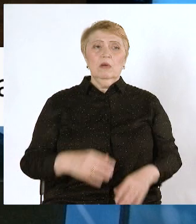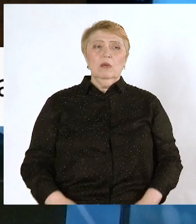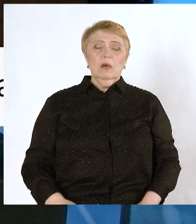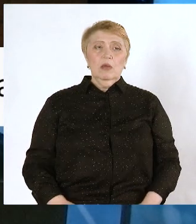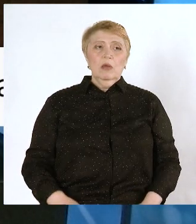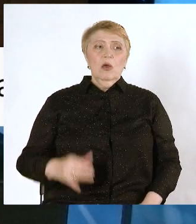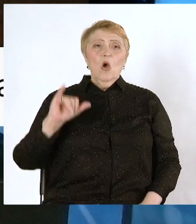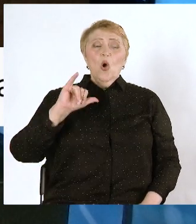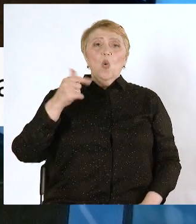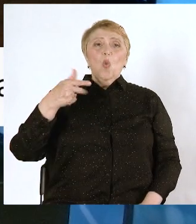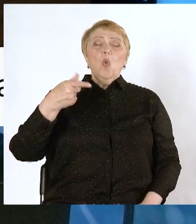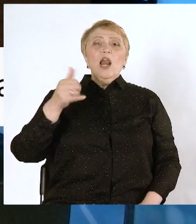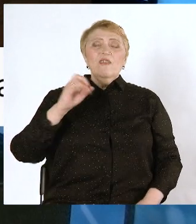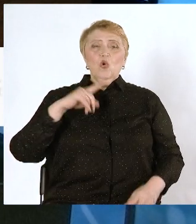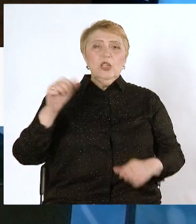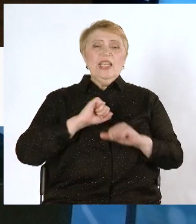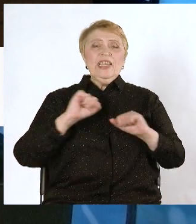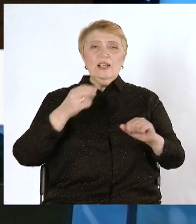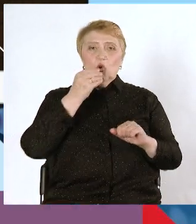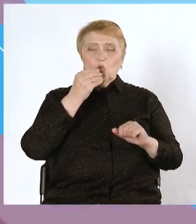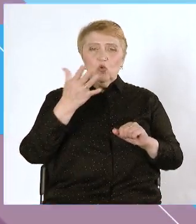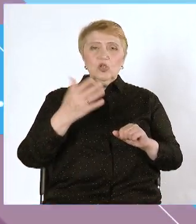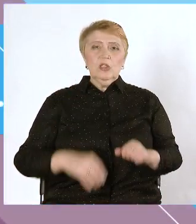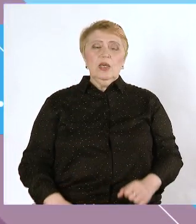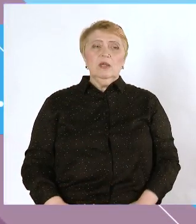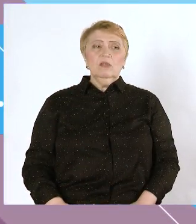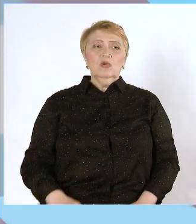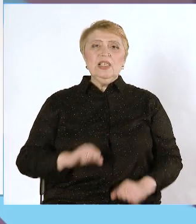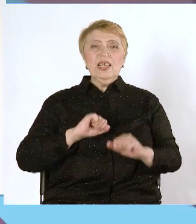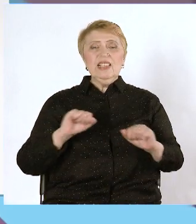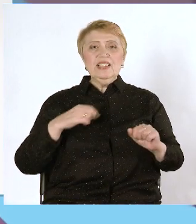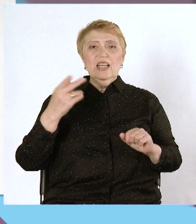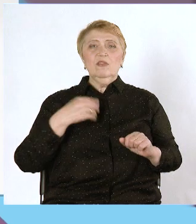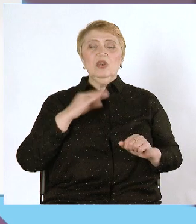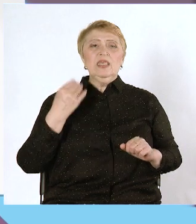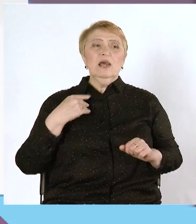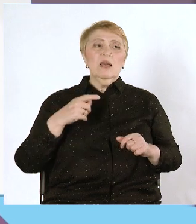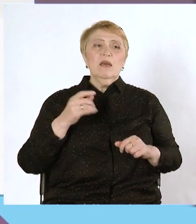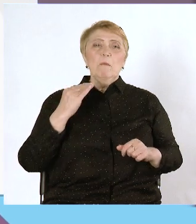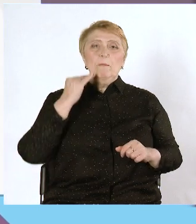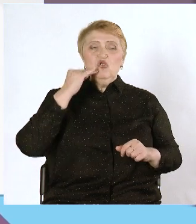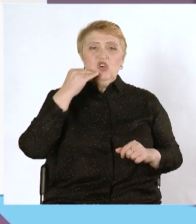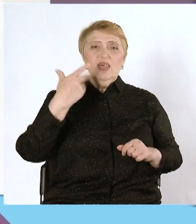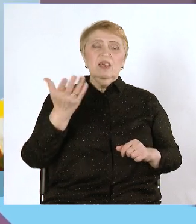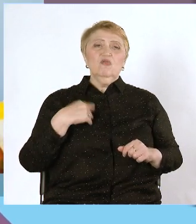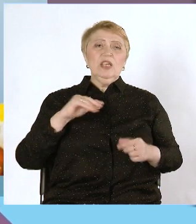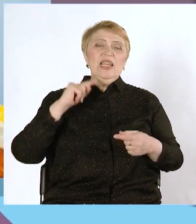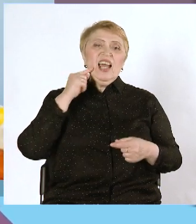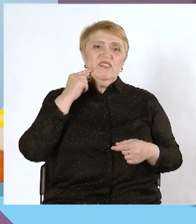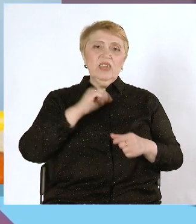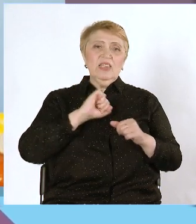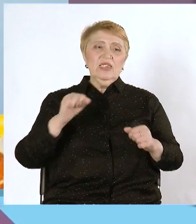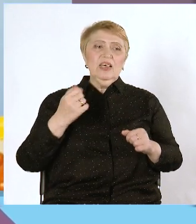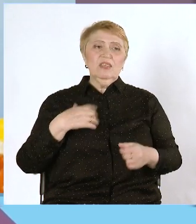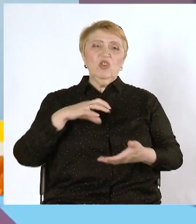запретом легко усваиваемые то есть вот но не надо себя баловать не конфетами и печеньем сладким да не зефиром а очень многие